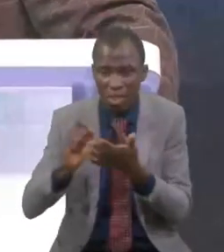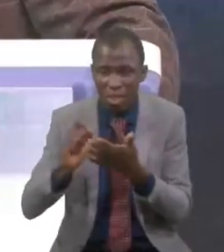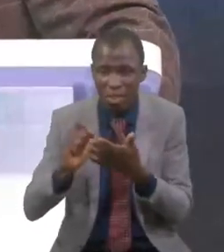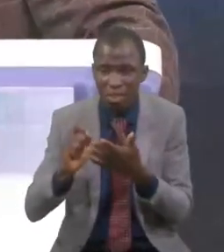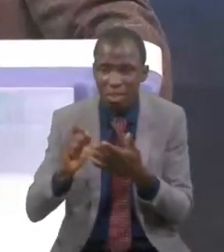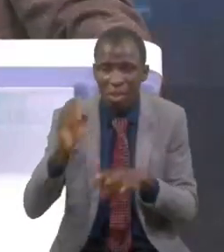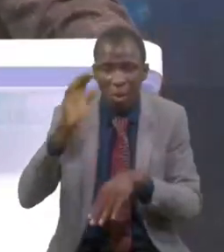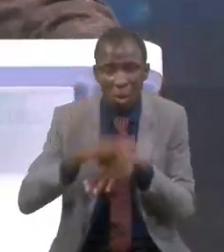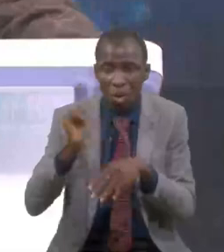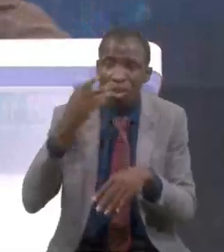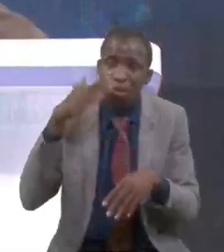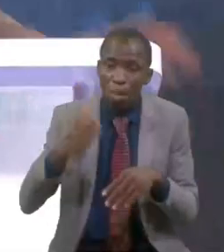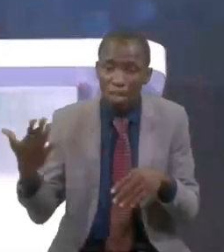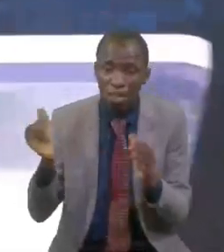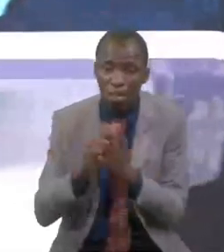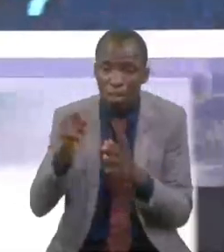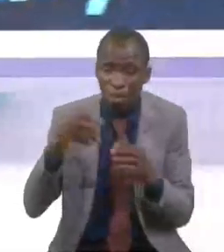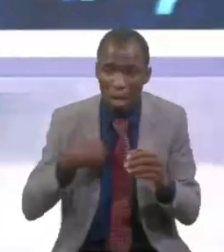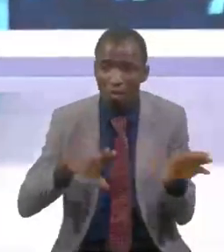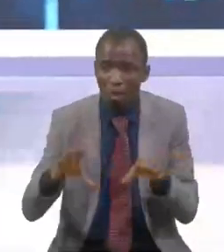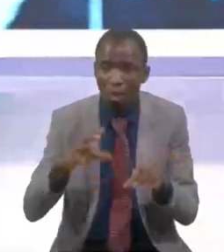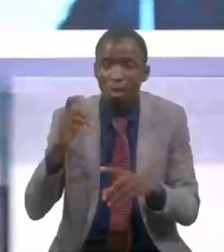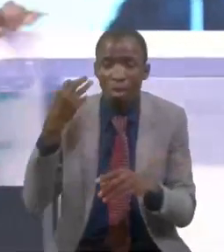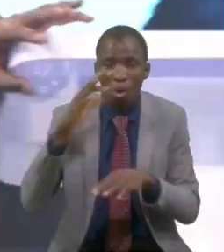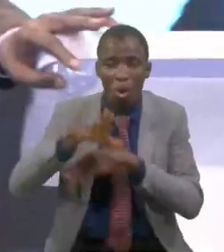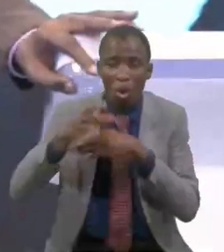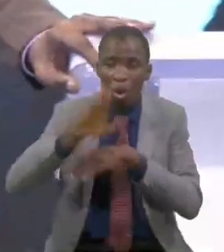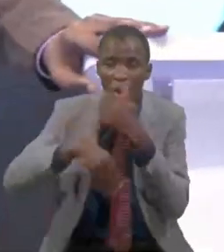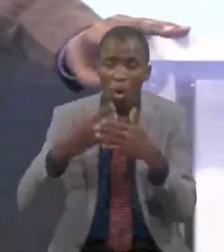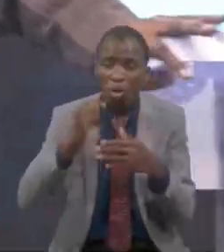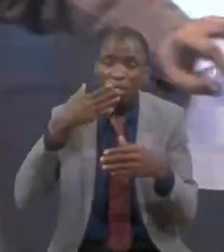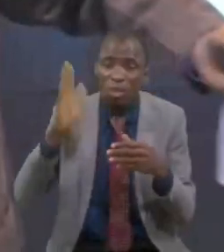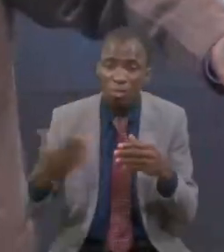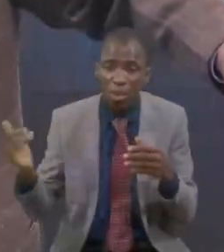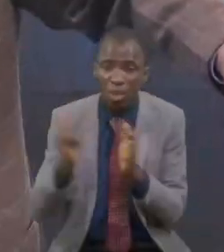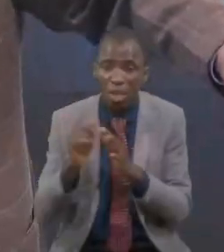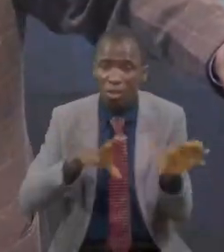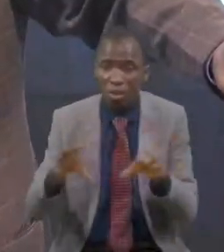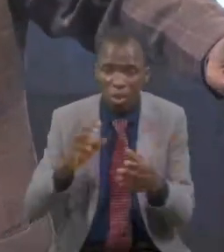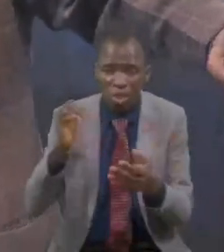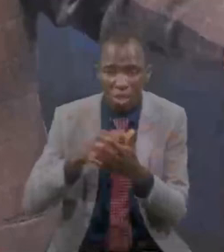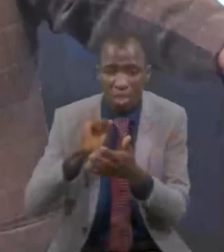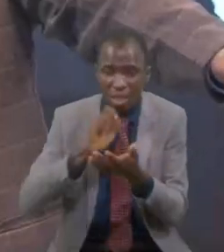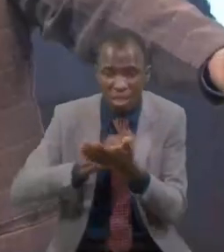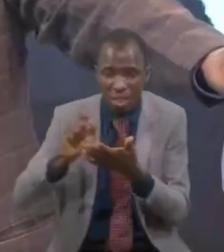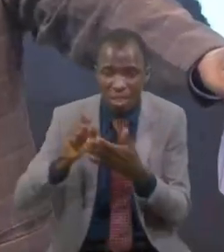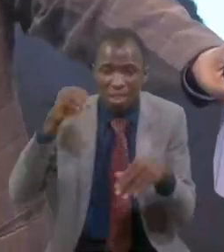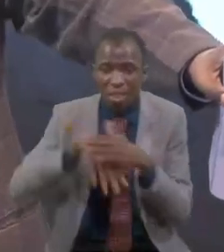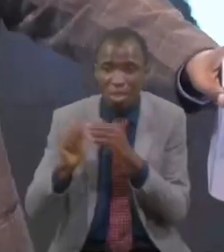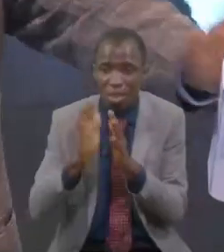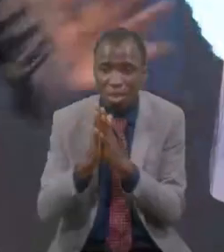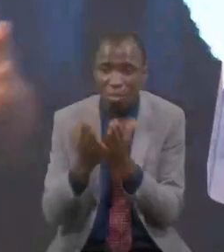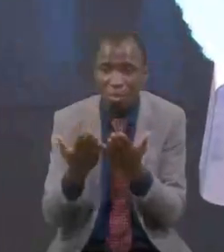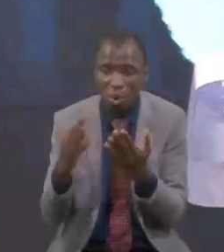au sujet des mauvaises choses que vous avez fait c'est le mal que vous avez commis et c'est écrit dans le